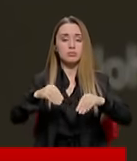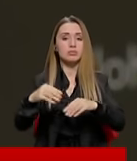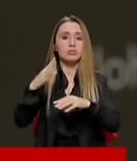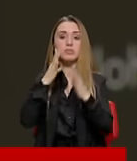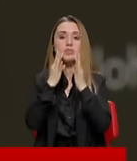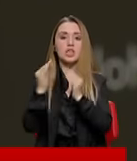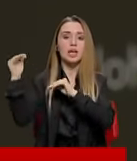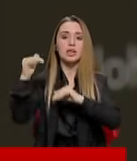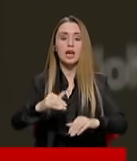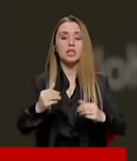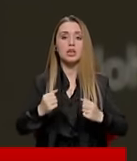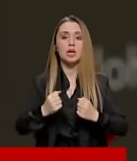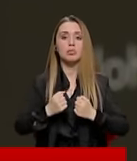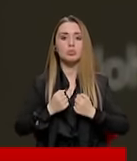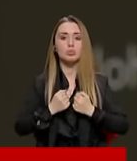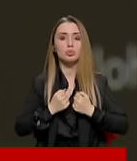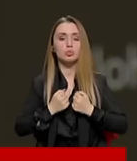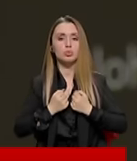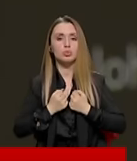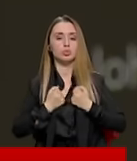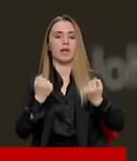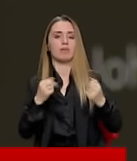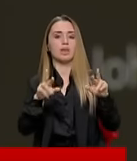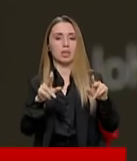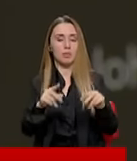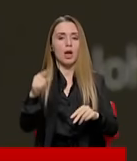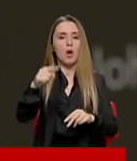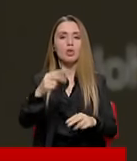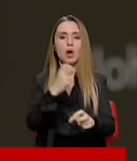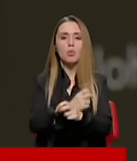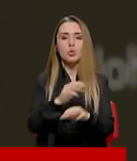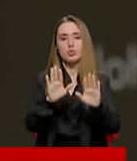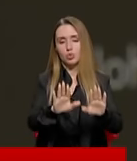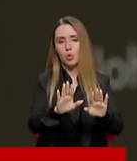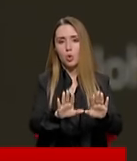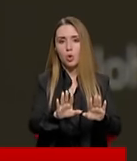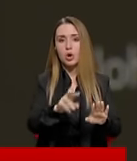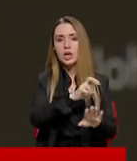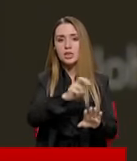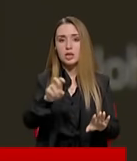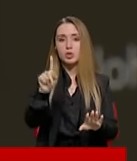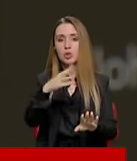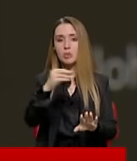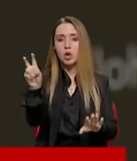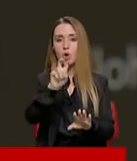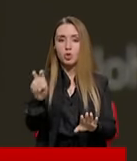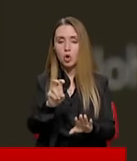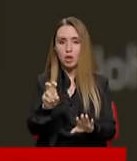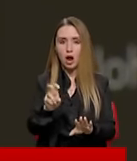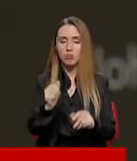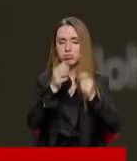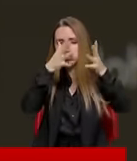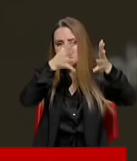girebileceği büyüklükte zaten şeyler kabinleri filan onlar da boş duruyor öyle 801 milyon dolar Net rakam